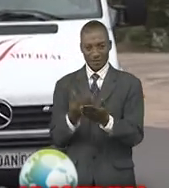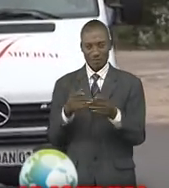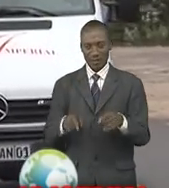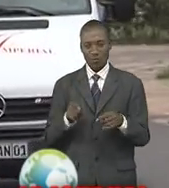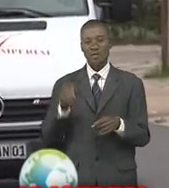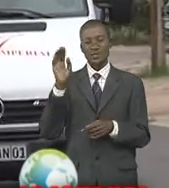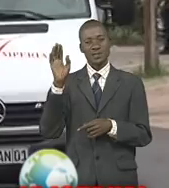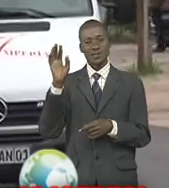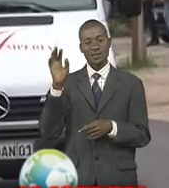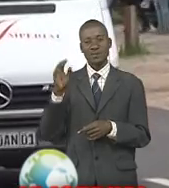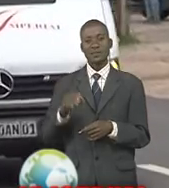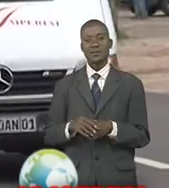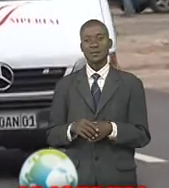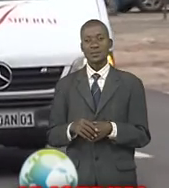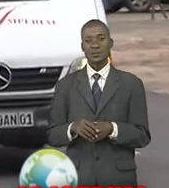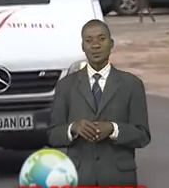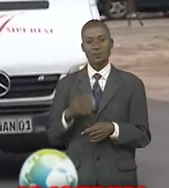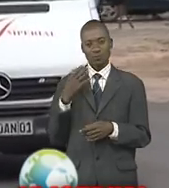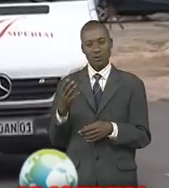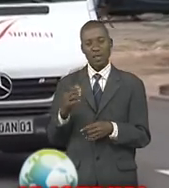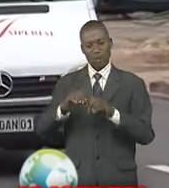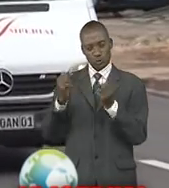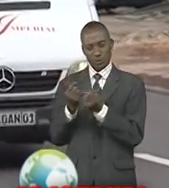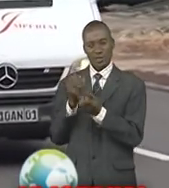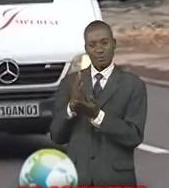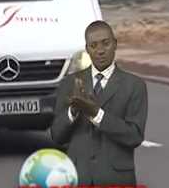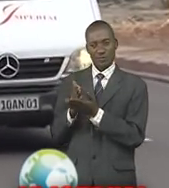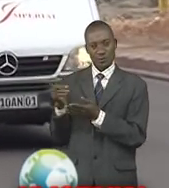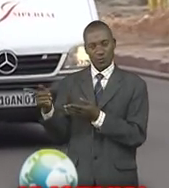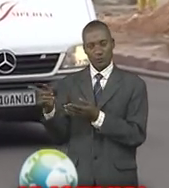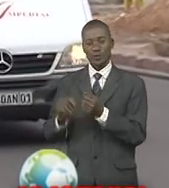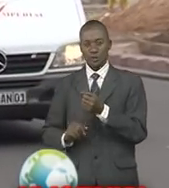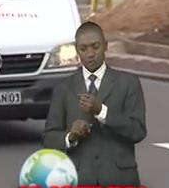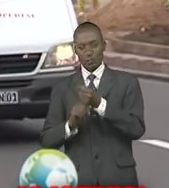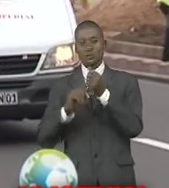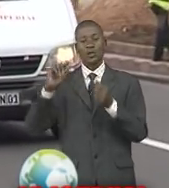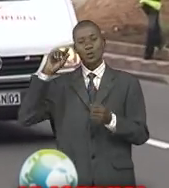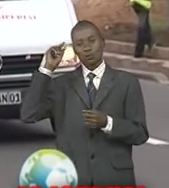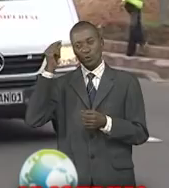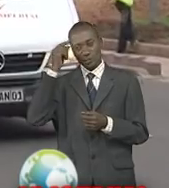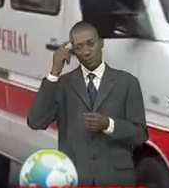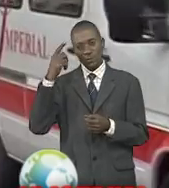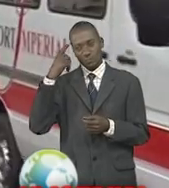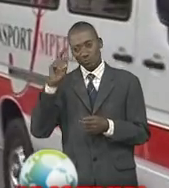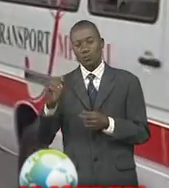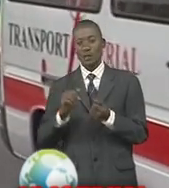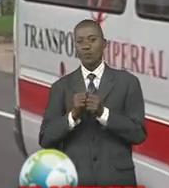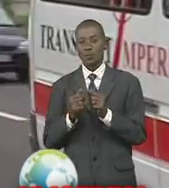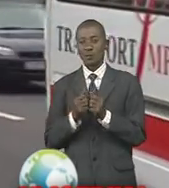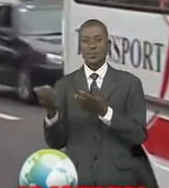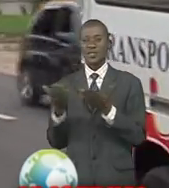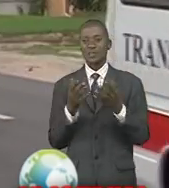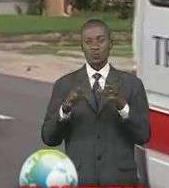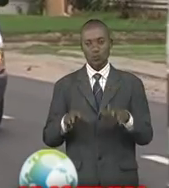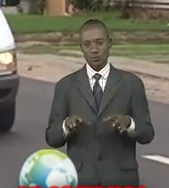fonds propres. Il s'agit de l'accompagnement des privés à l'action du gouvernement pour le social de la population. La société